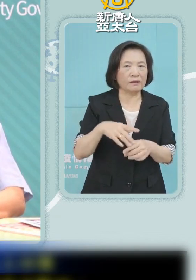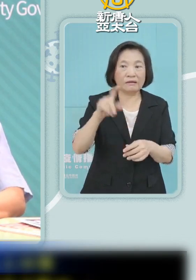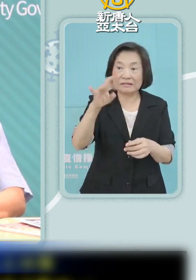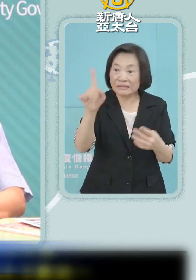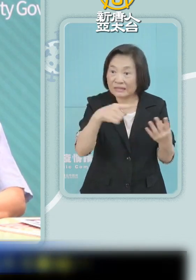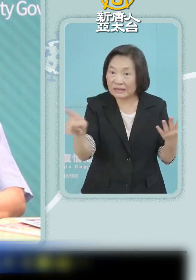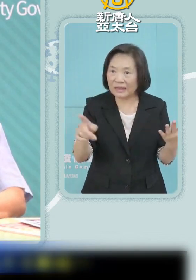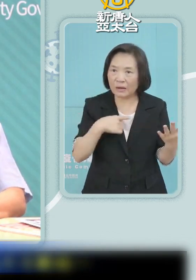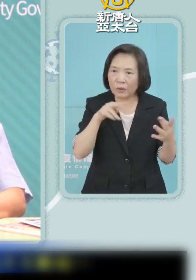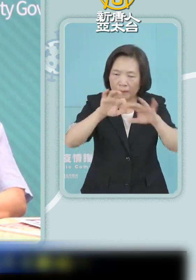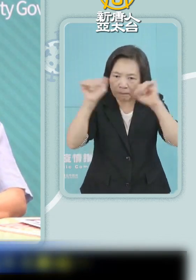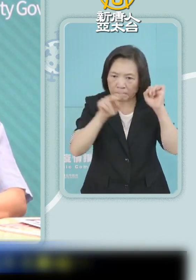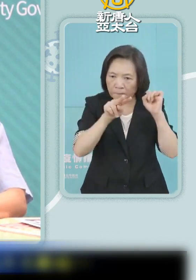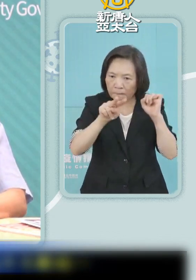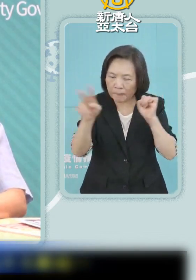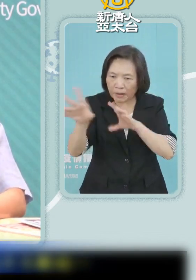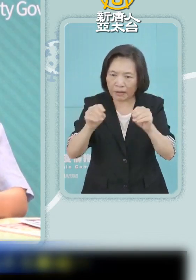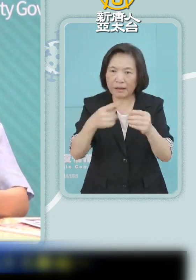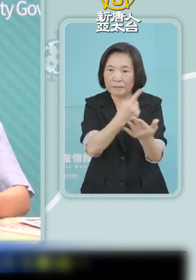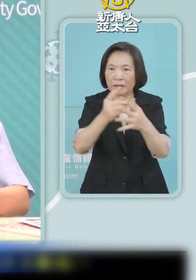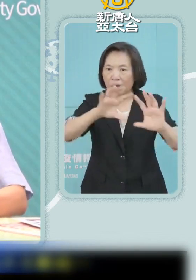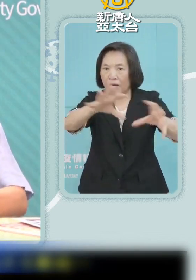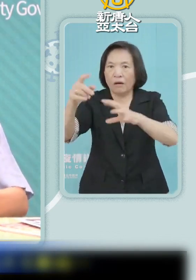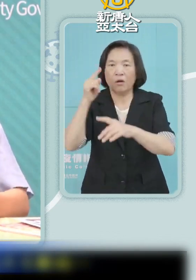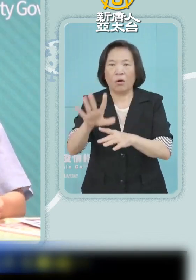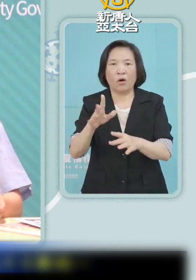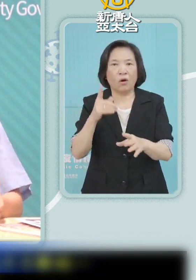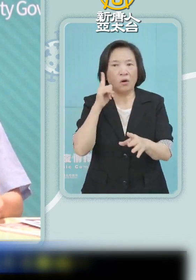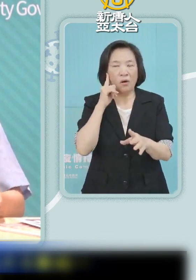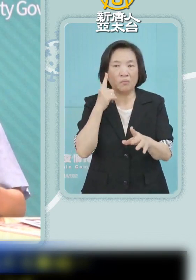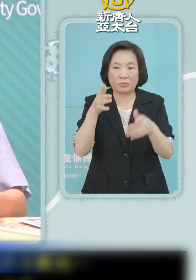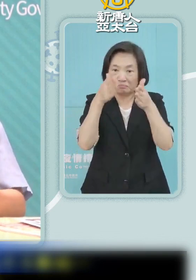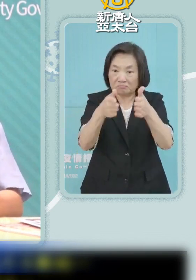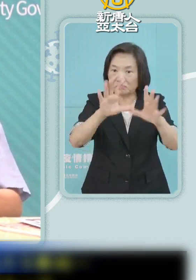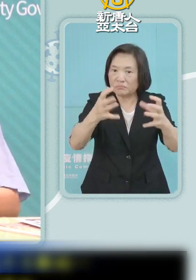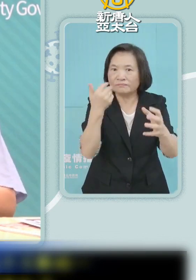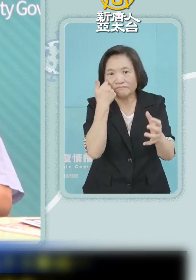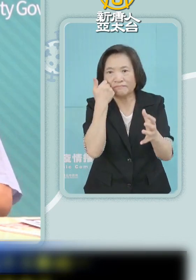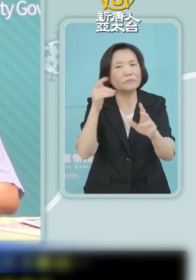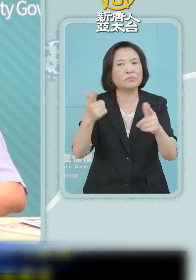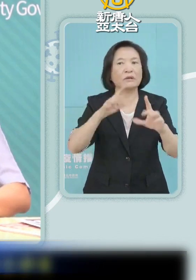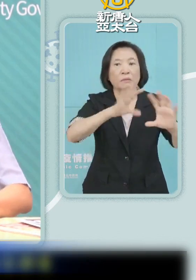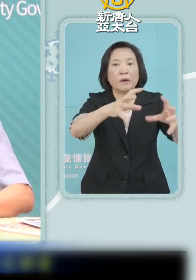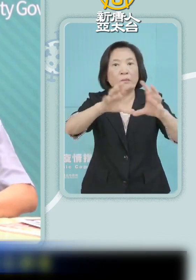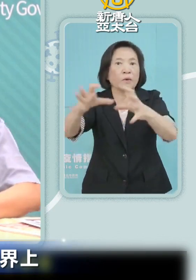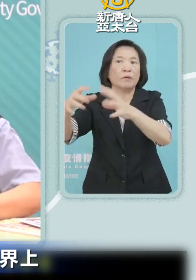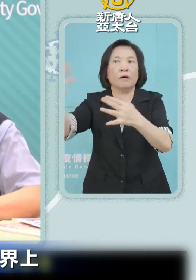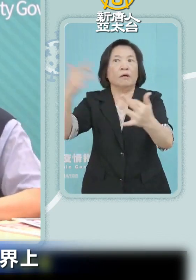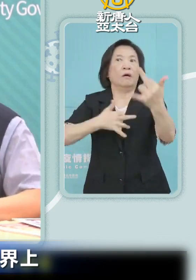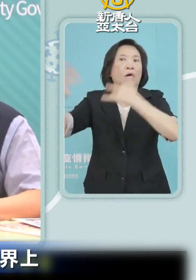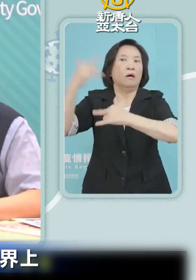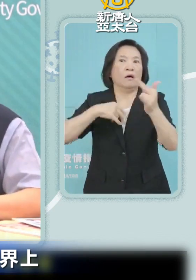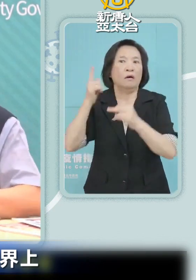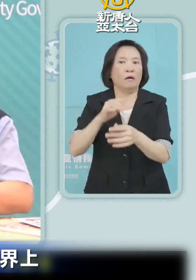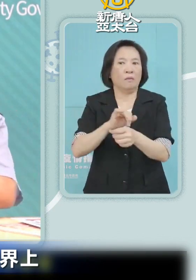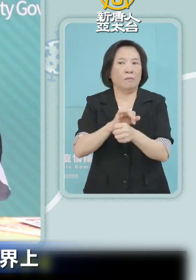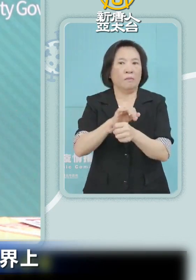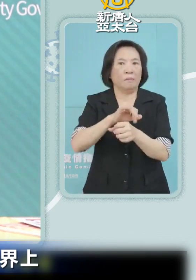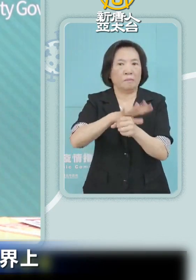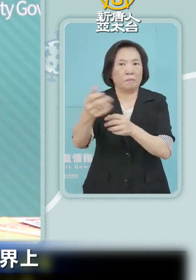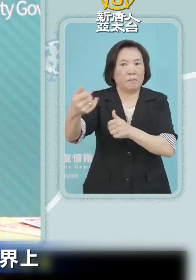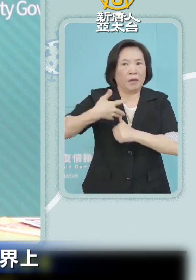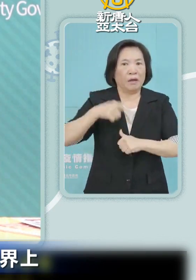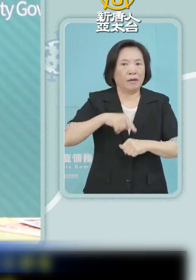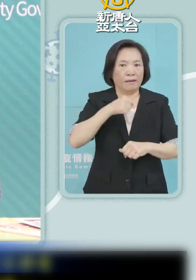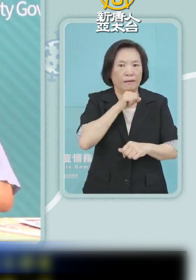我也看那个资料呢，每个国家都有，它也不集中在某一个国家，几乎很平均在每个国家都有，所以表示说新冠肺炎在整个世